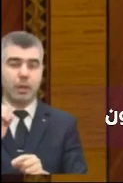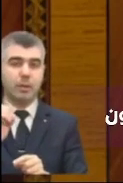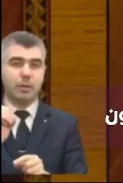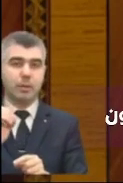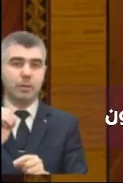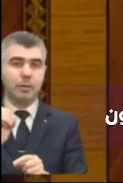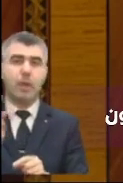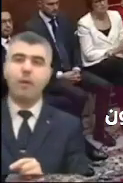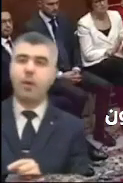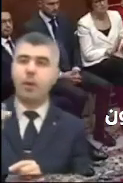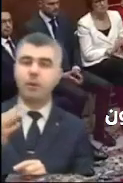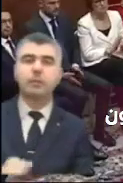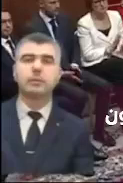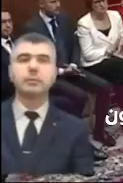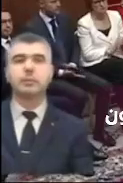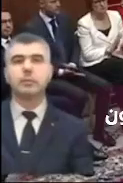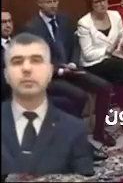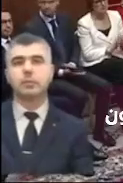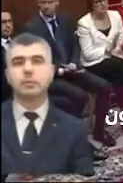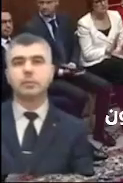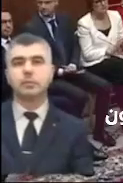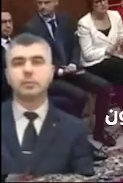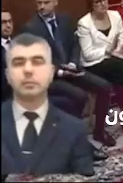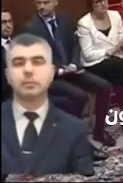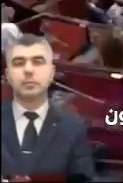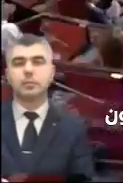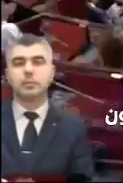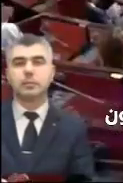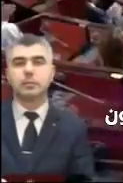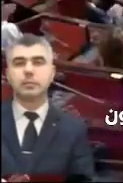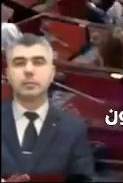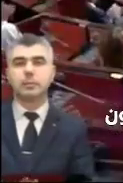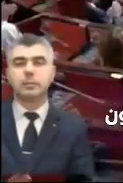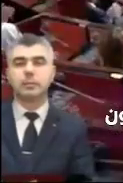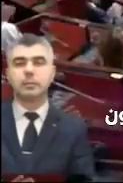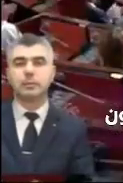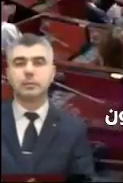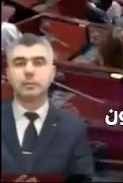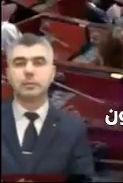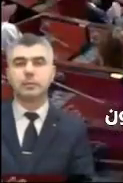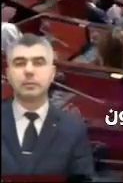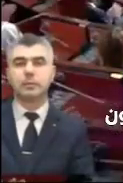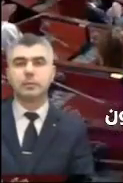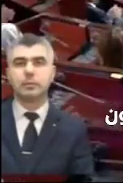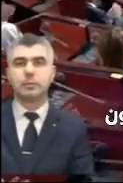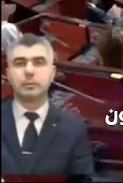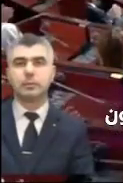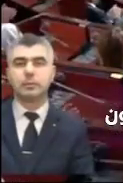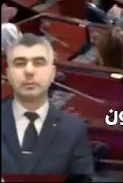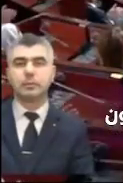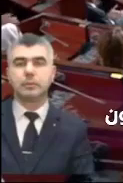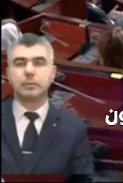11 من تشرين الأول أكتوبر الماضي إزاء فرنسا في هذا المكان.